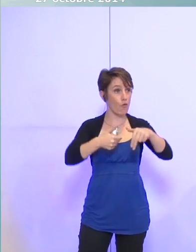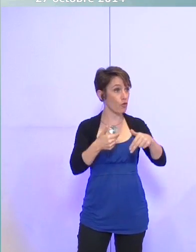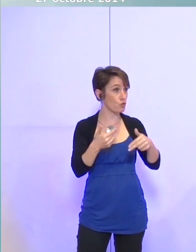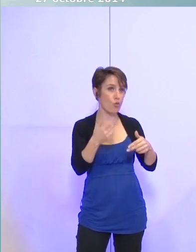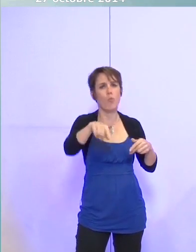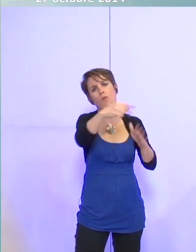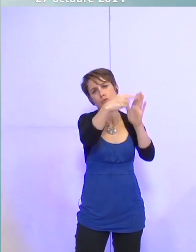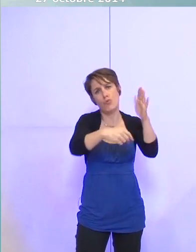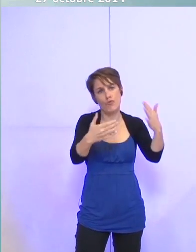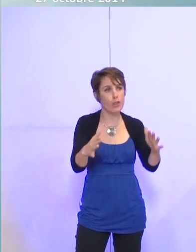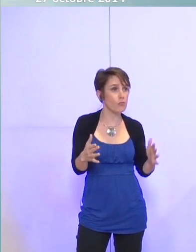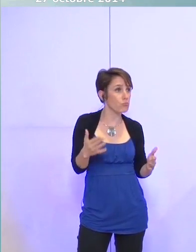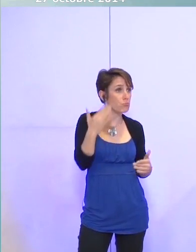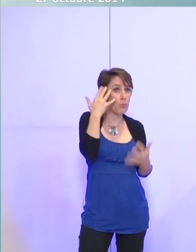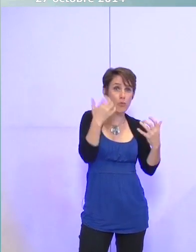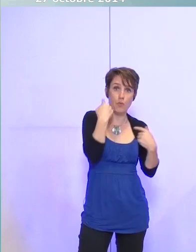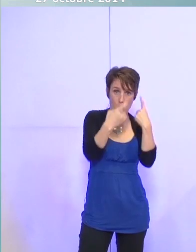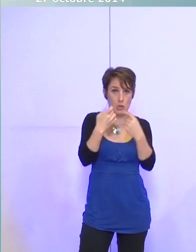en a.